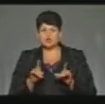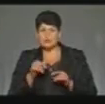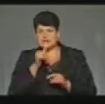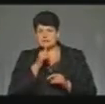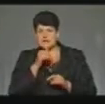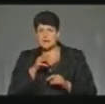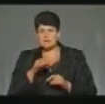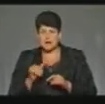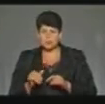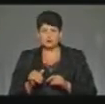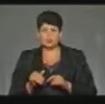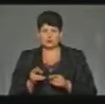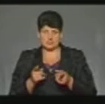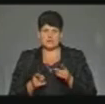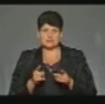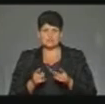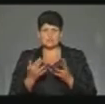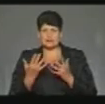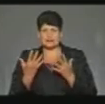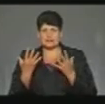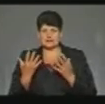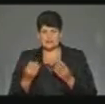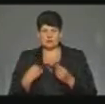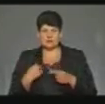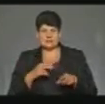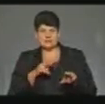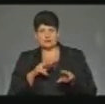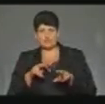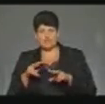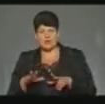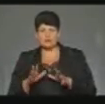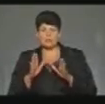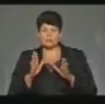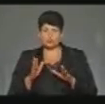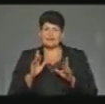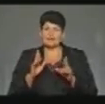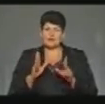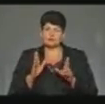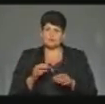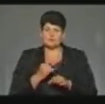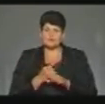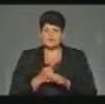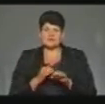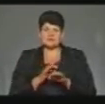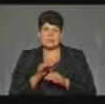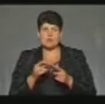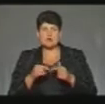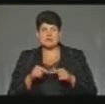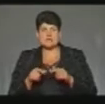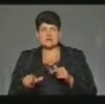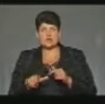експерименту, дійсно, пару днів і ми слідкували, чи буде, як буде працювати схема організації дорожнього